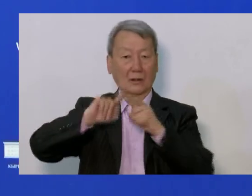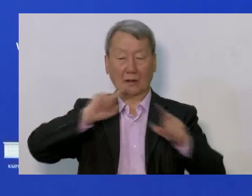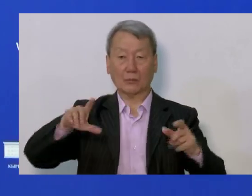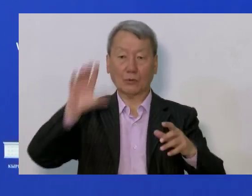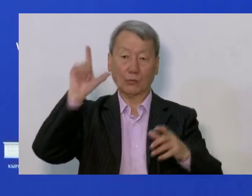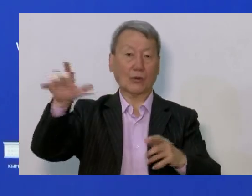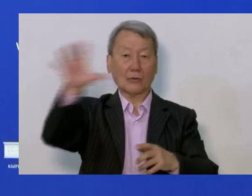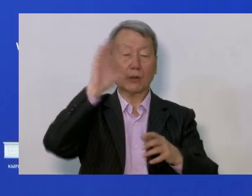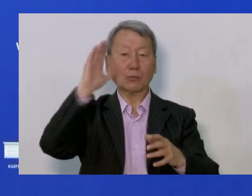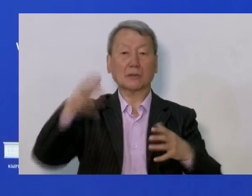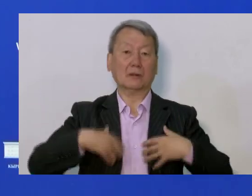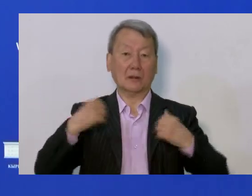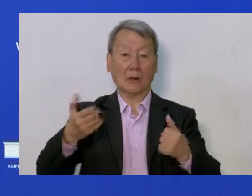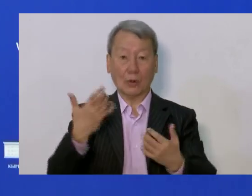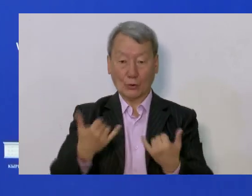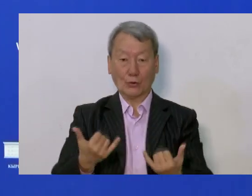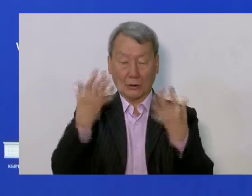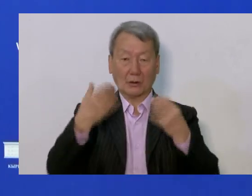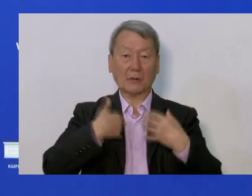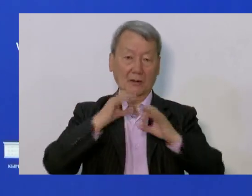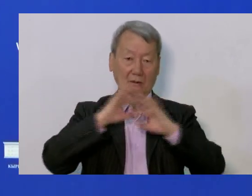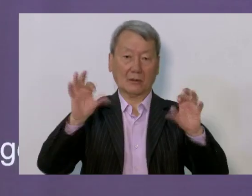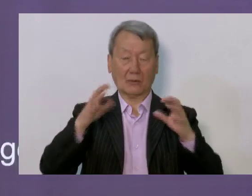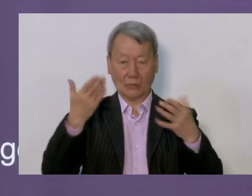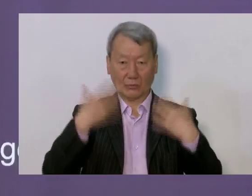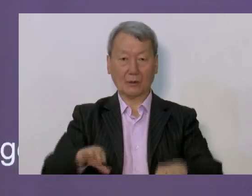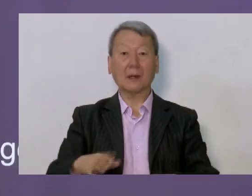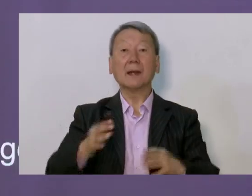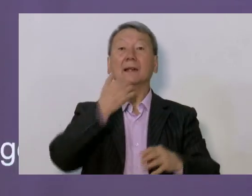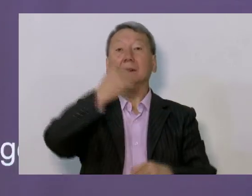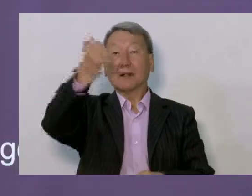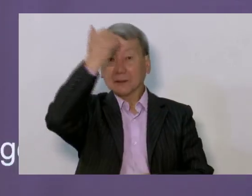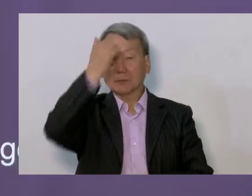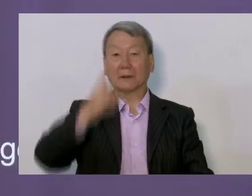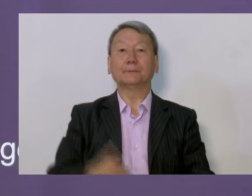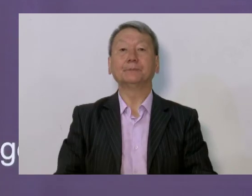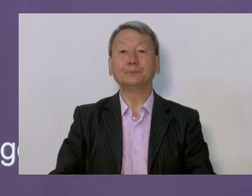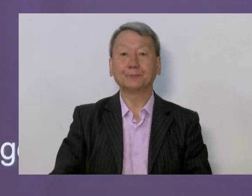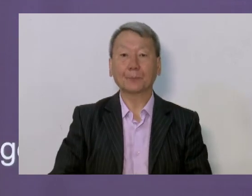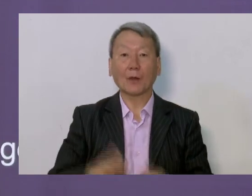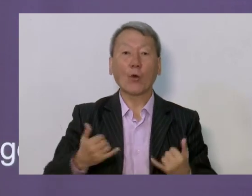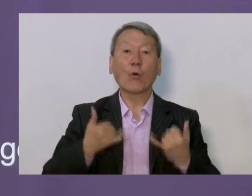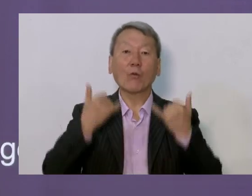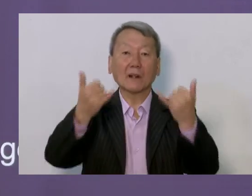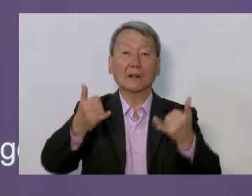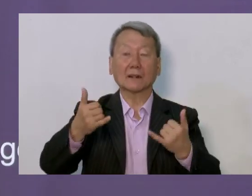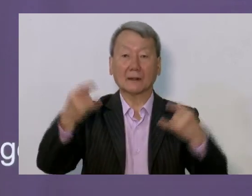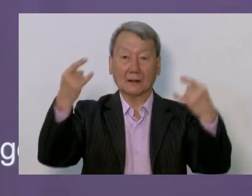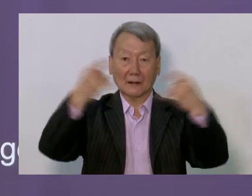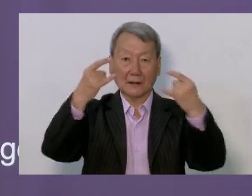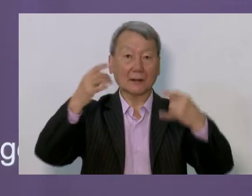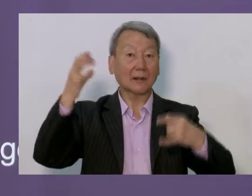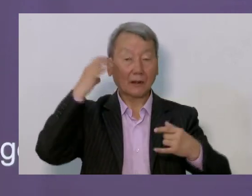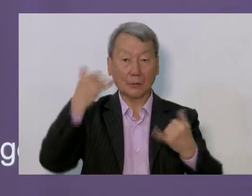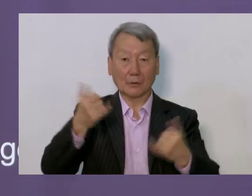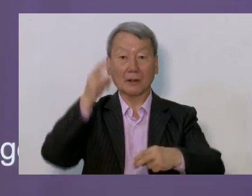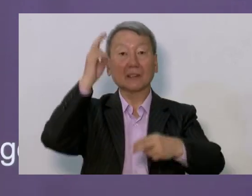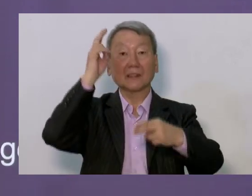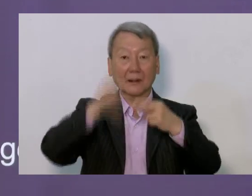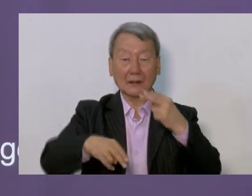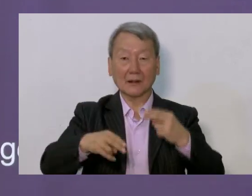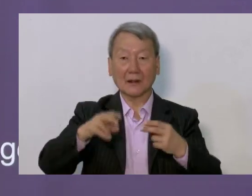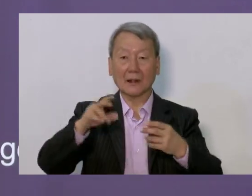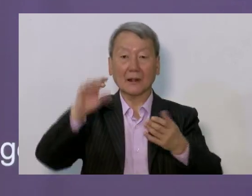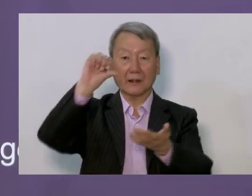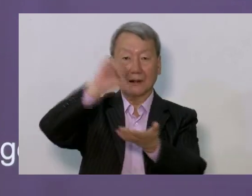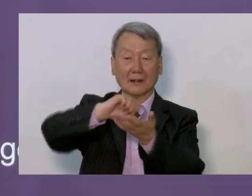Вот такая у меня информация на сегодня. Спасибо, Нурболат Алешевич. Уважаемые телезрители, радиослушатели, на этом мы завершаем брифинг